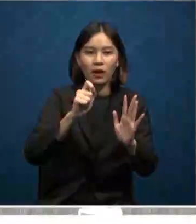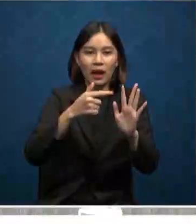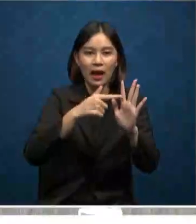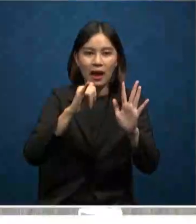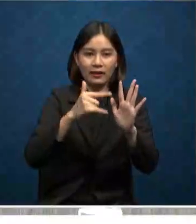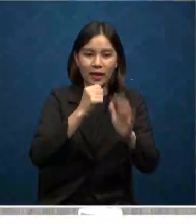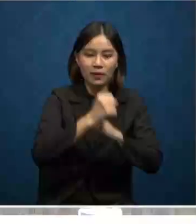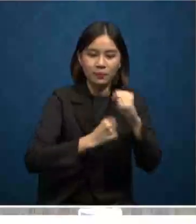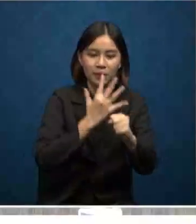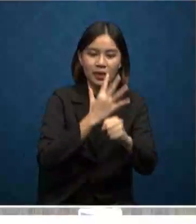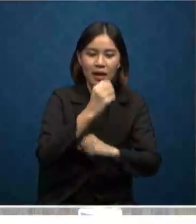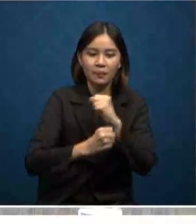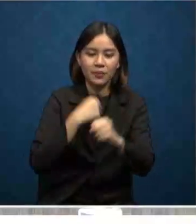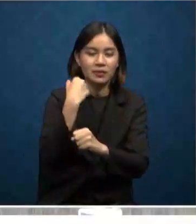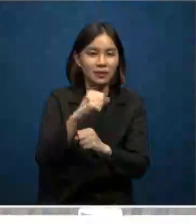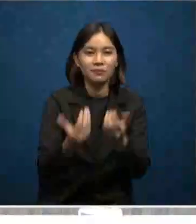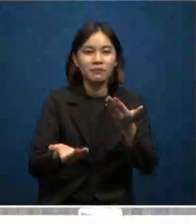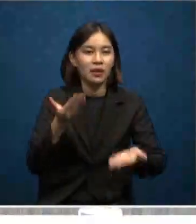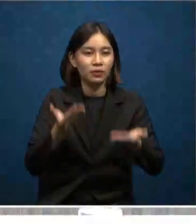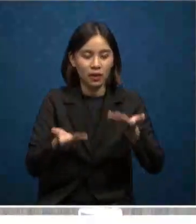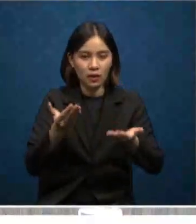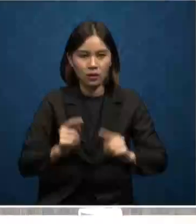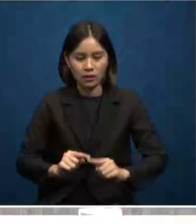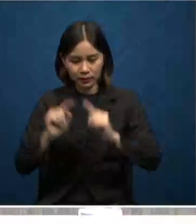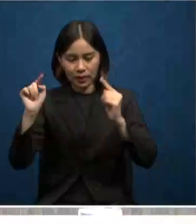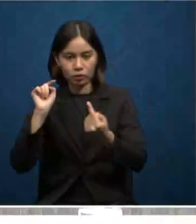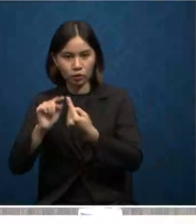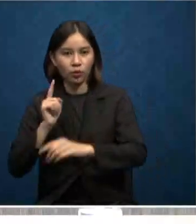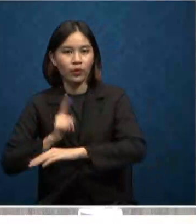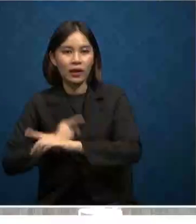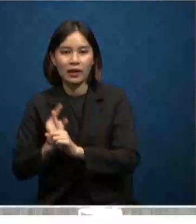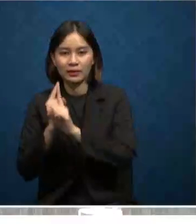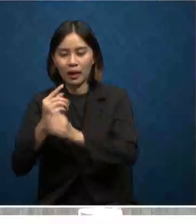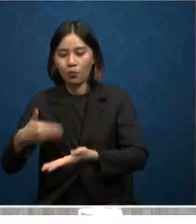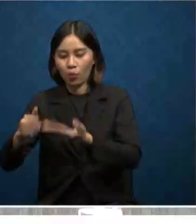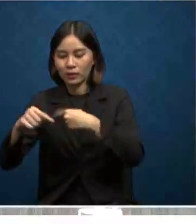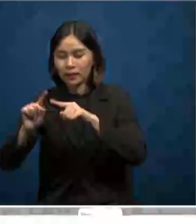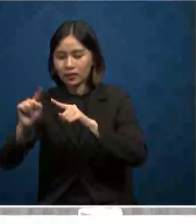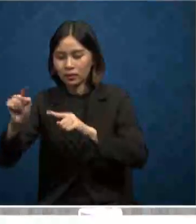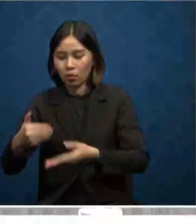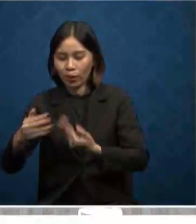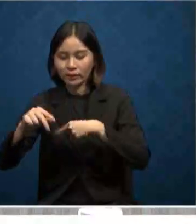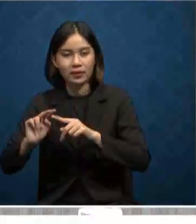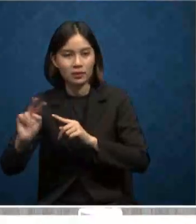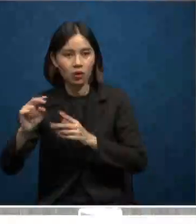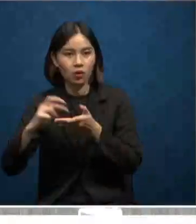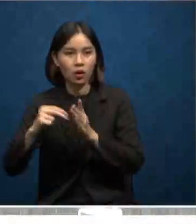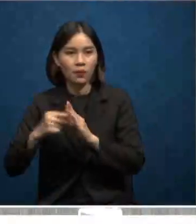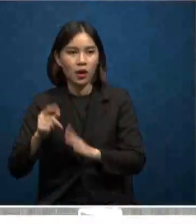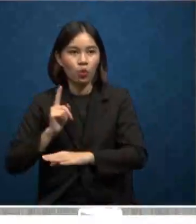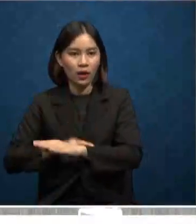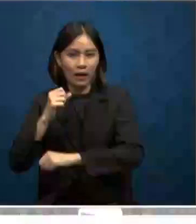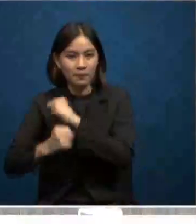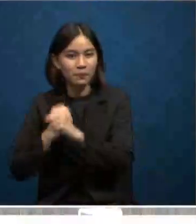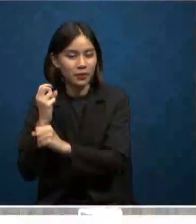น5ปี10ปี15ปีก็สุดแท้แต่เมื่อพูดถึงระยะเวลาตามวรรค1หรือวรรค2เนี่ยหมายถึงระยะเวลาเพียงแค่